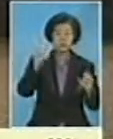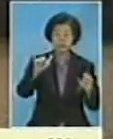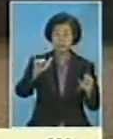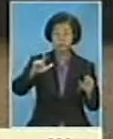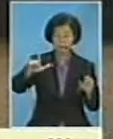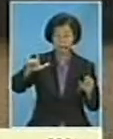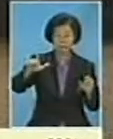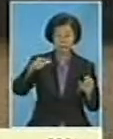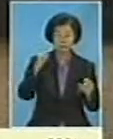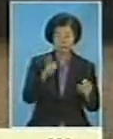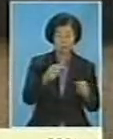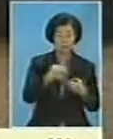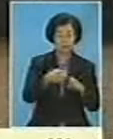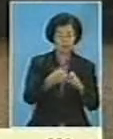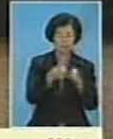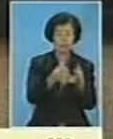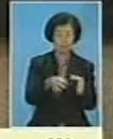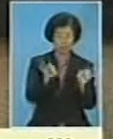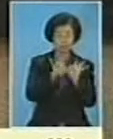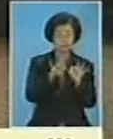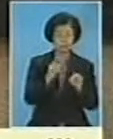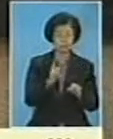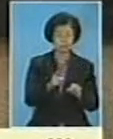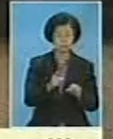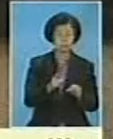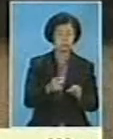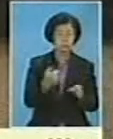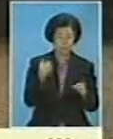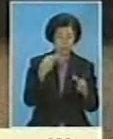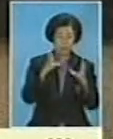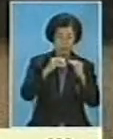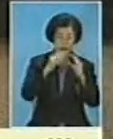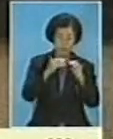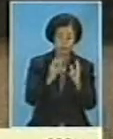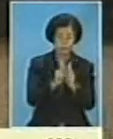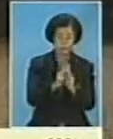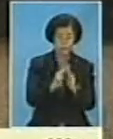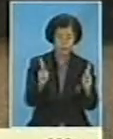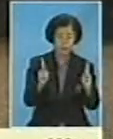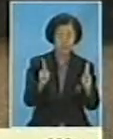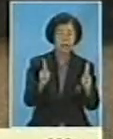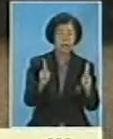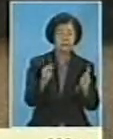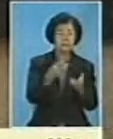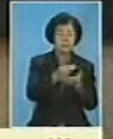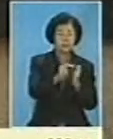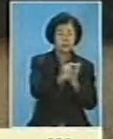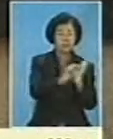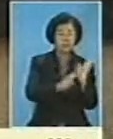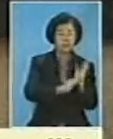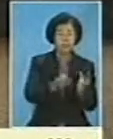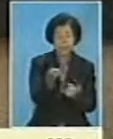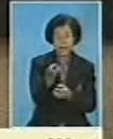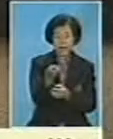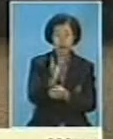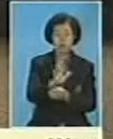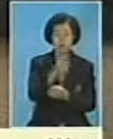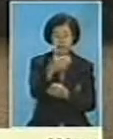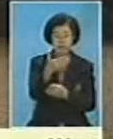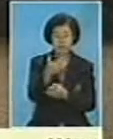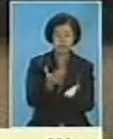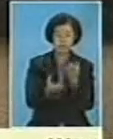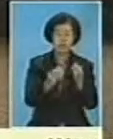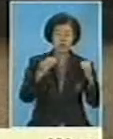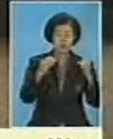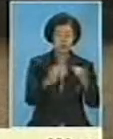คัญอย่างยิ่งเมื่อมีการประชุมคณะกรรมการนโยบายข้าวแห่งชาติหรือคณะอ